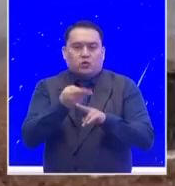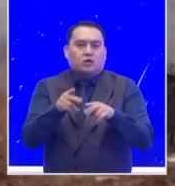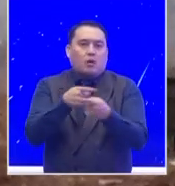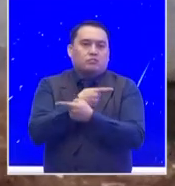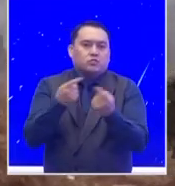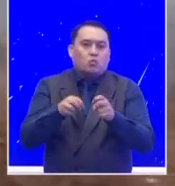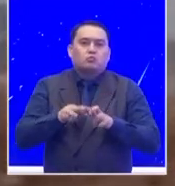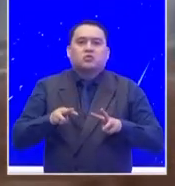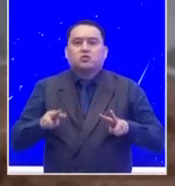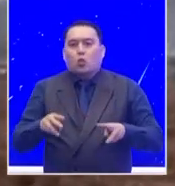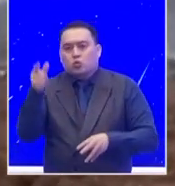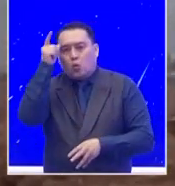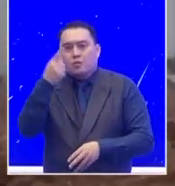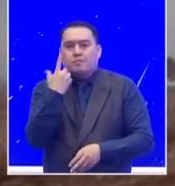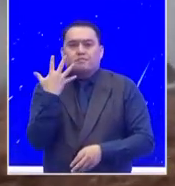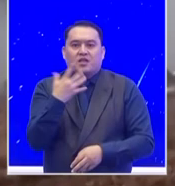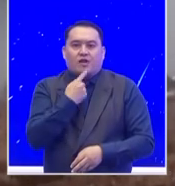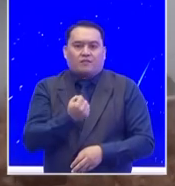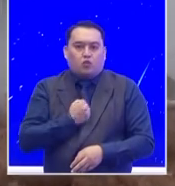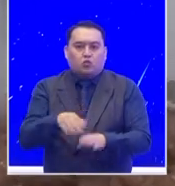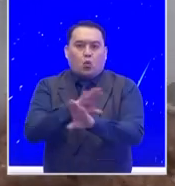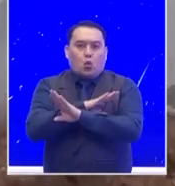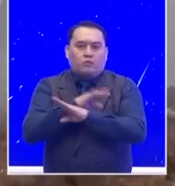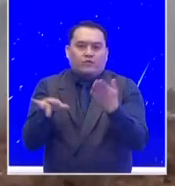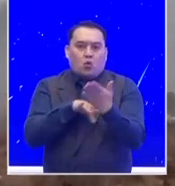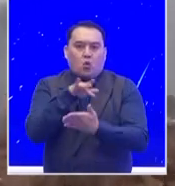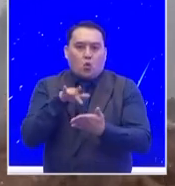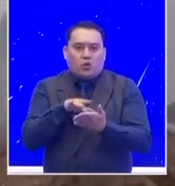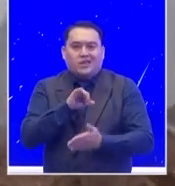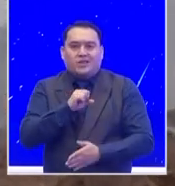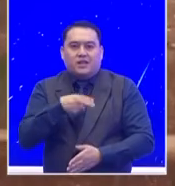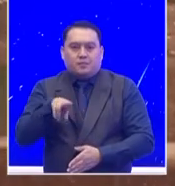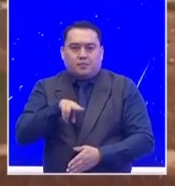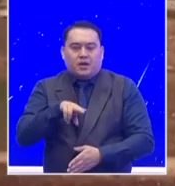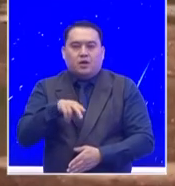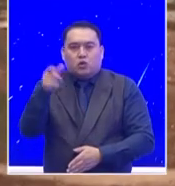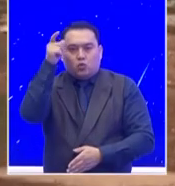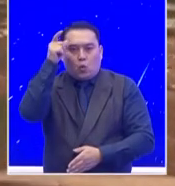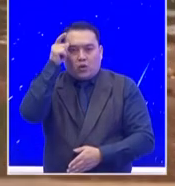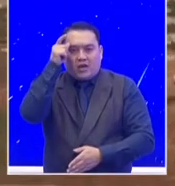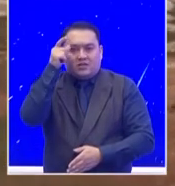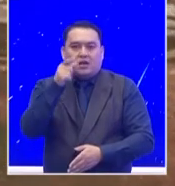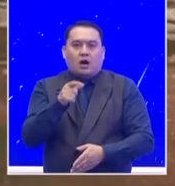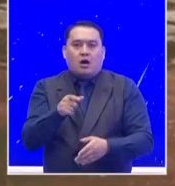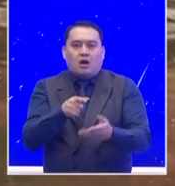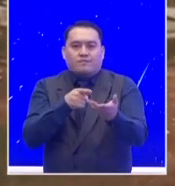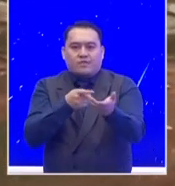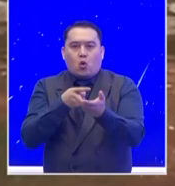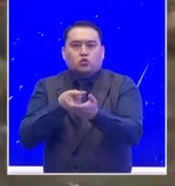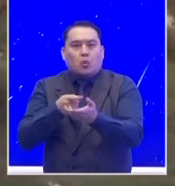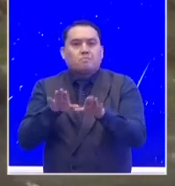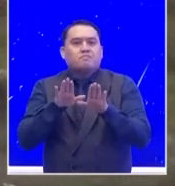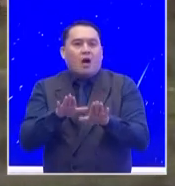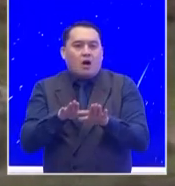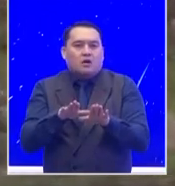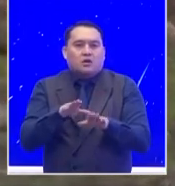Министерстве обороны Турции, 5 военнослужащих погибли в городе Идлиб. В ответ турецкие вооруженные силы открыли огонь по